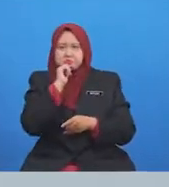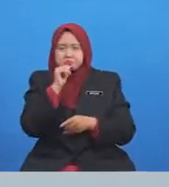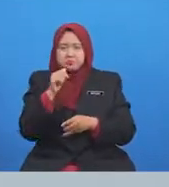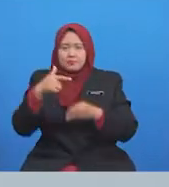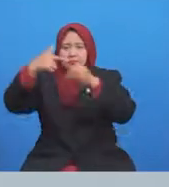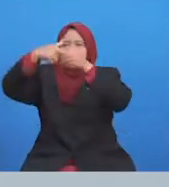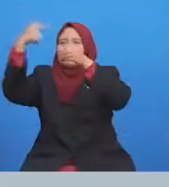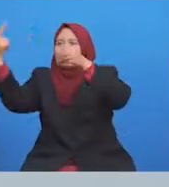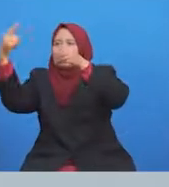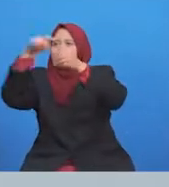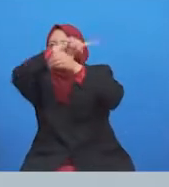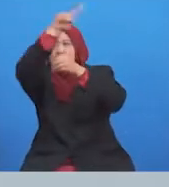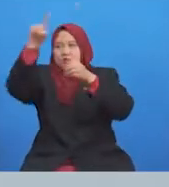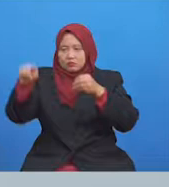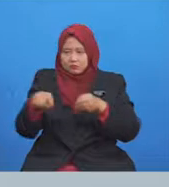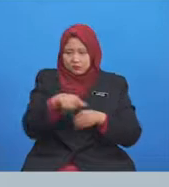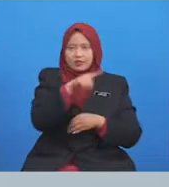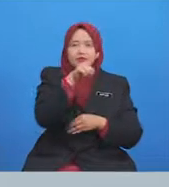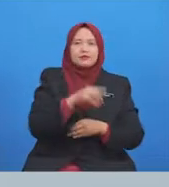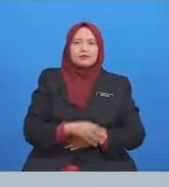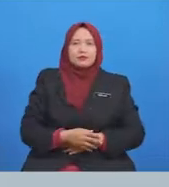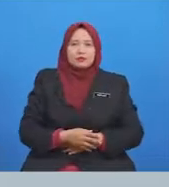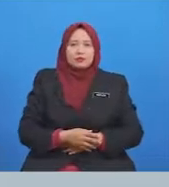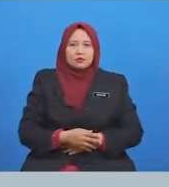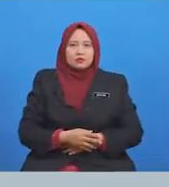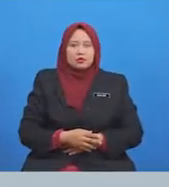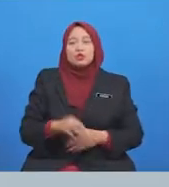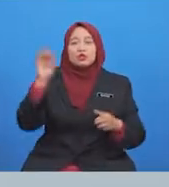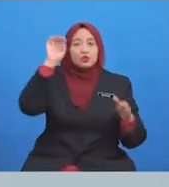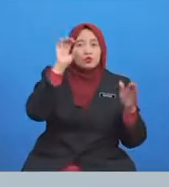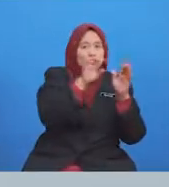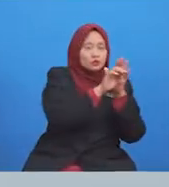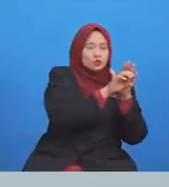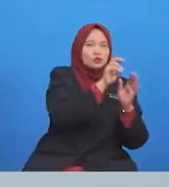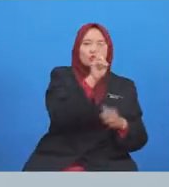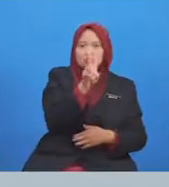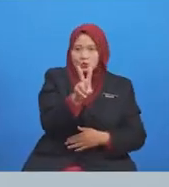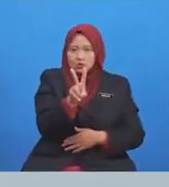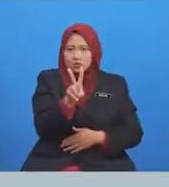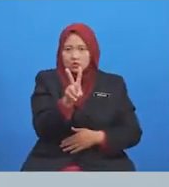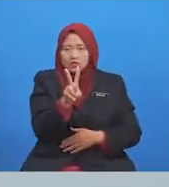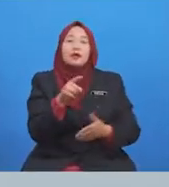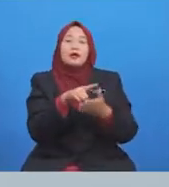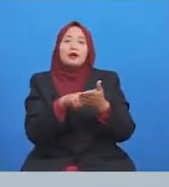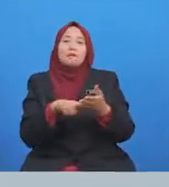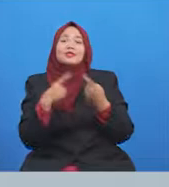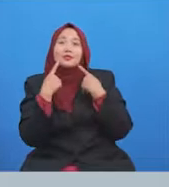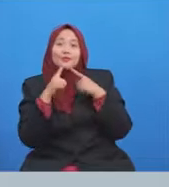di luar bulatan. Bagi contoh yang kedua pula, apakah jawapan anda?